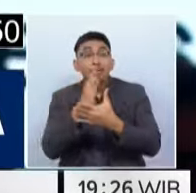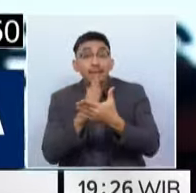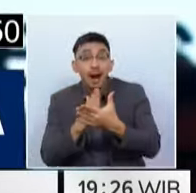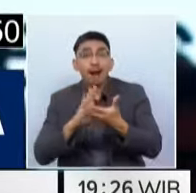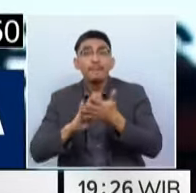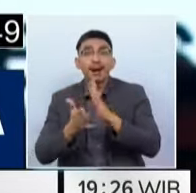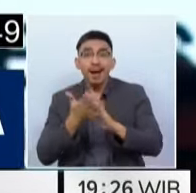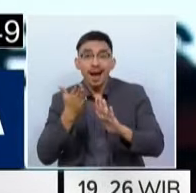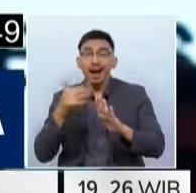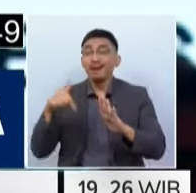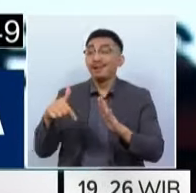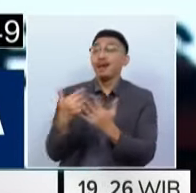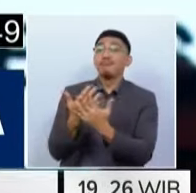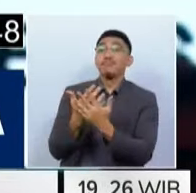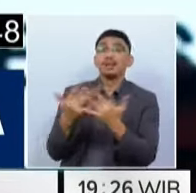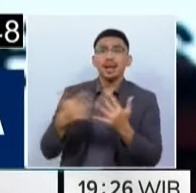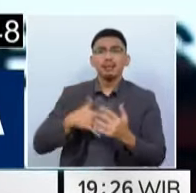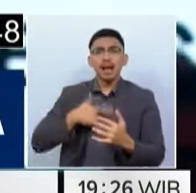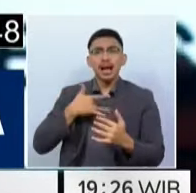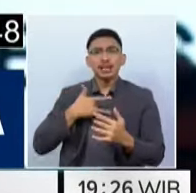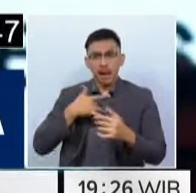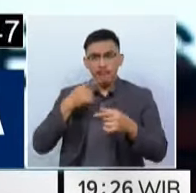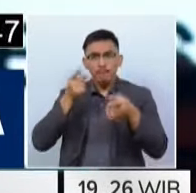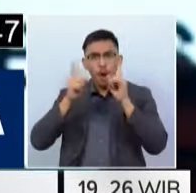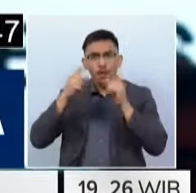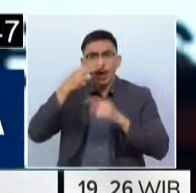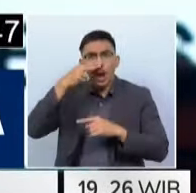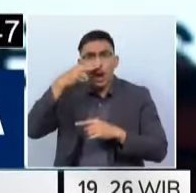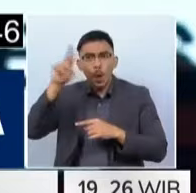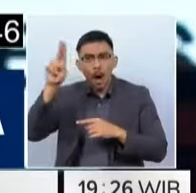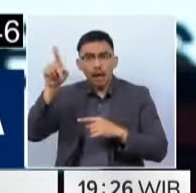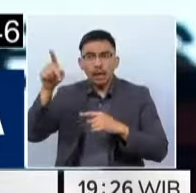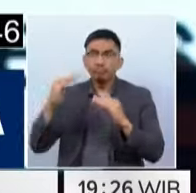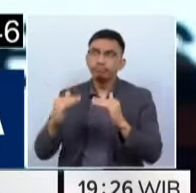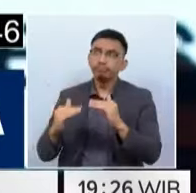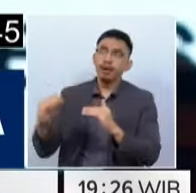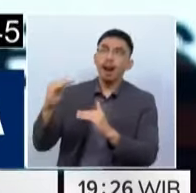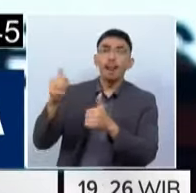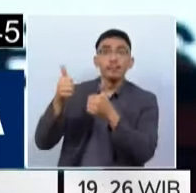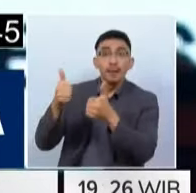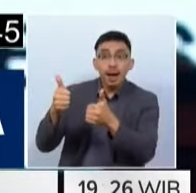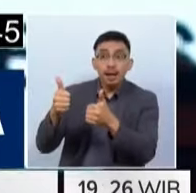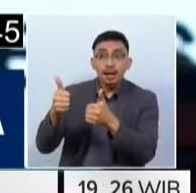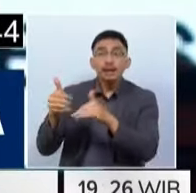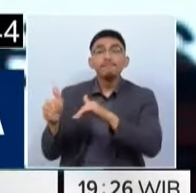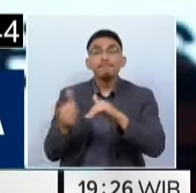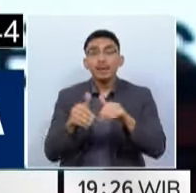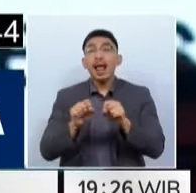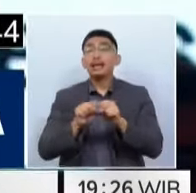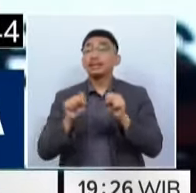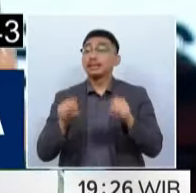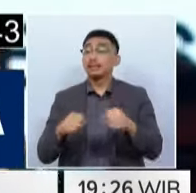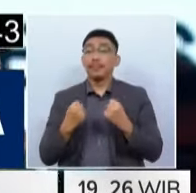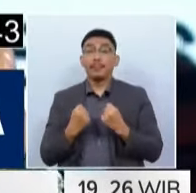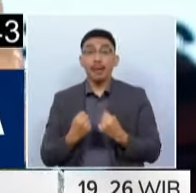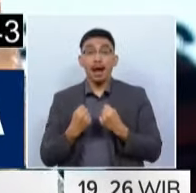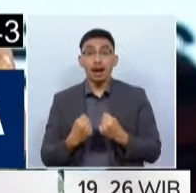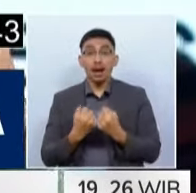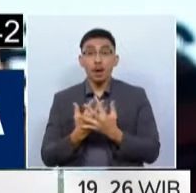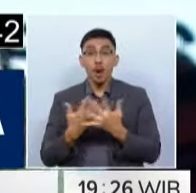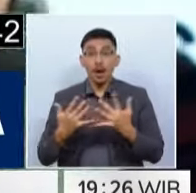merasakan politik luar negeri jauh lebih baik pertahanan sistem pertahanan rakyat semesta mesti kita